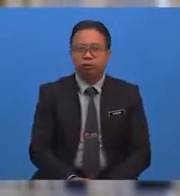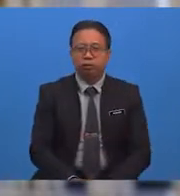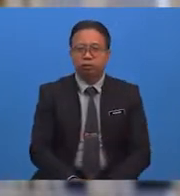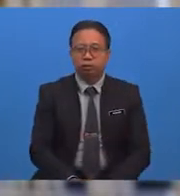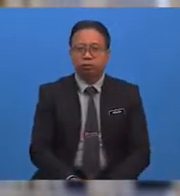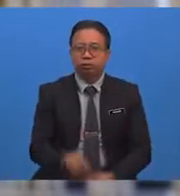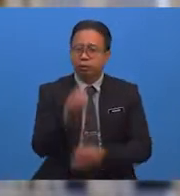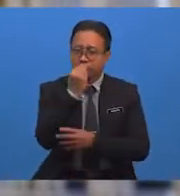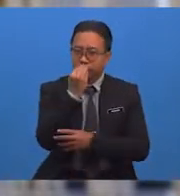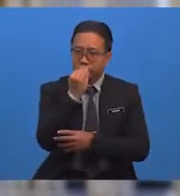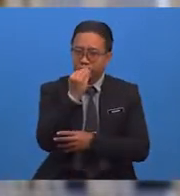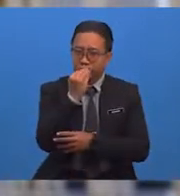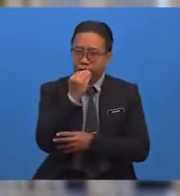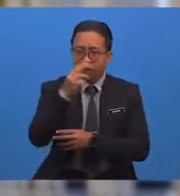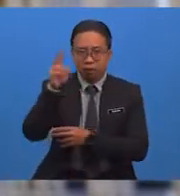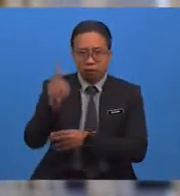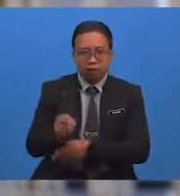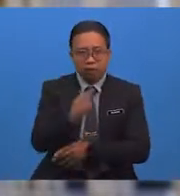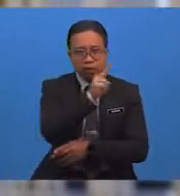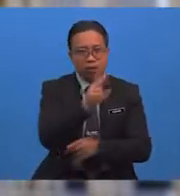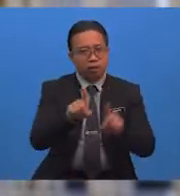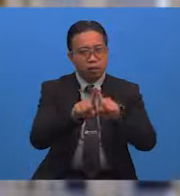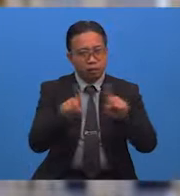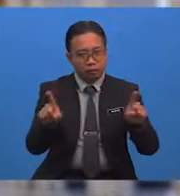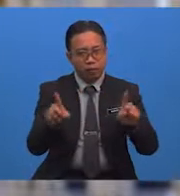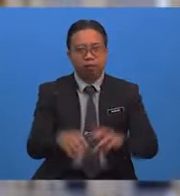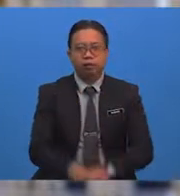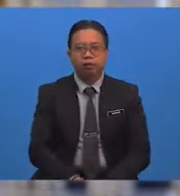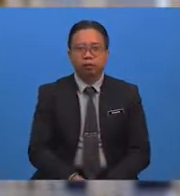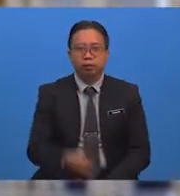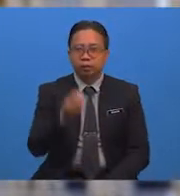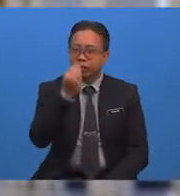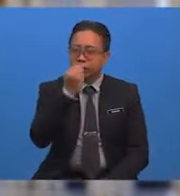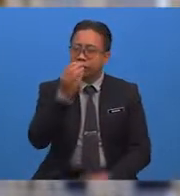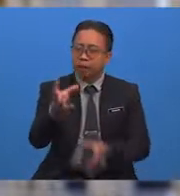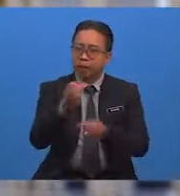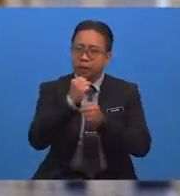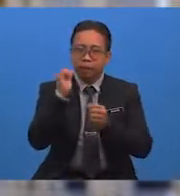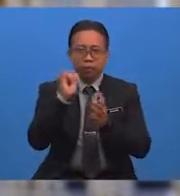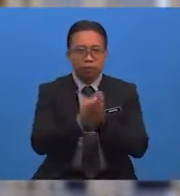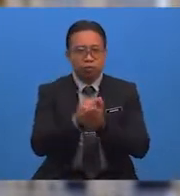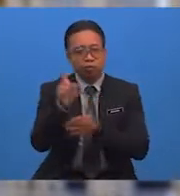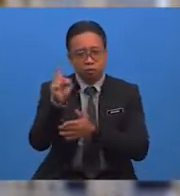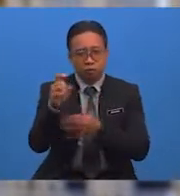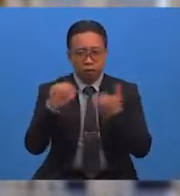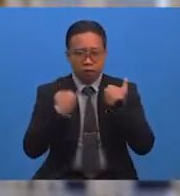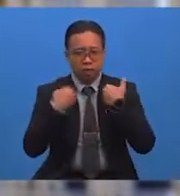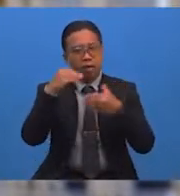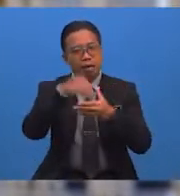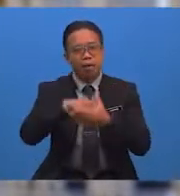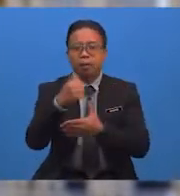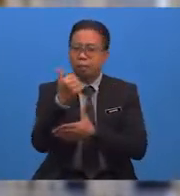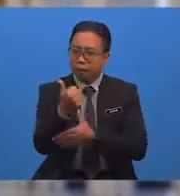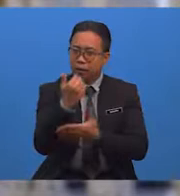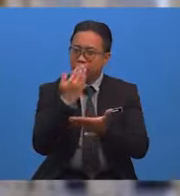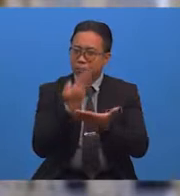dituntut memakan sesuatu yang halal, tetapi makanan yang kita ambil itu perlulah berada dalam keadaan yang